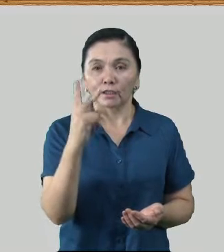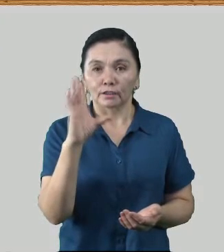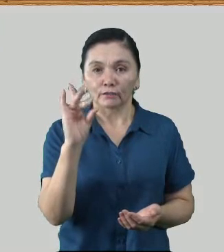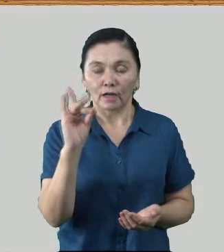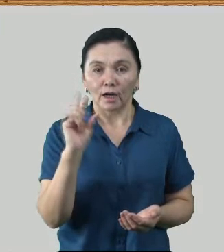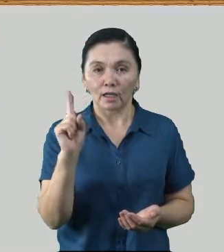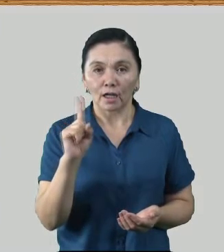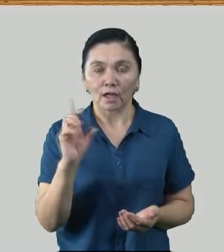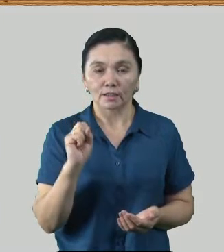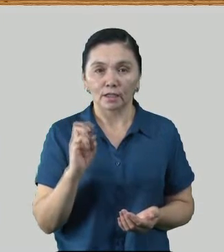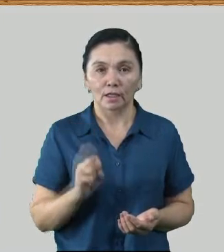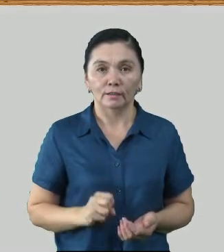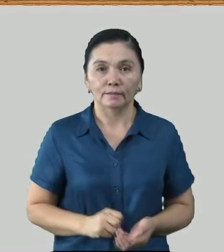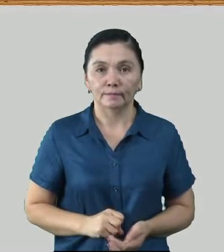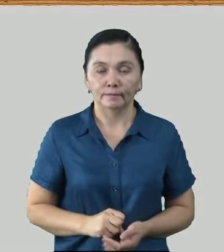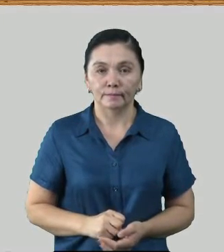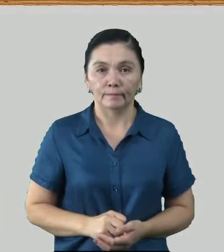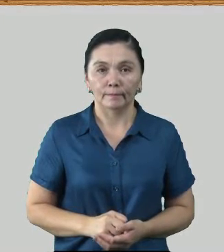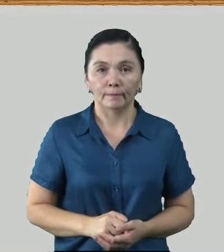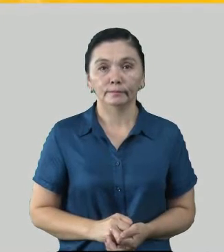2 раза.